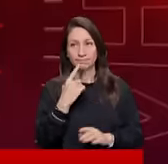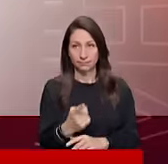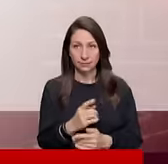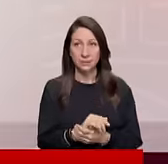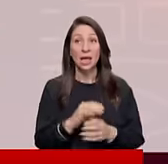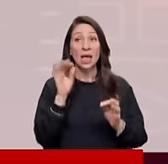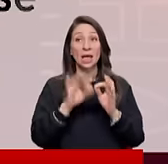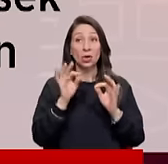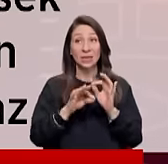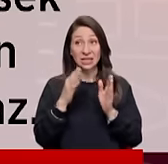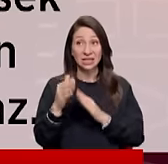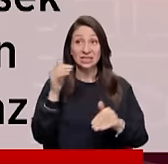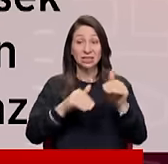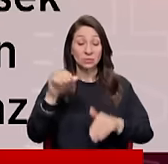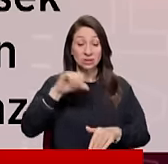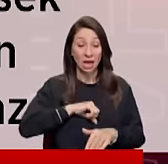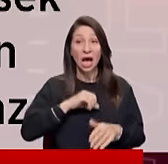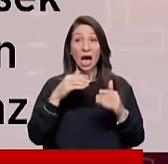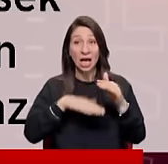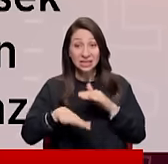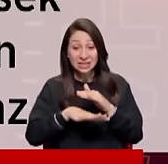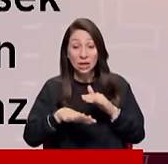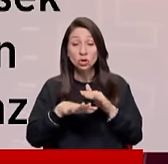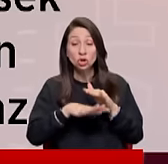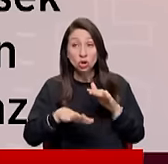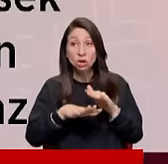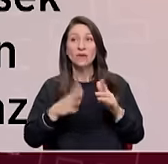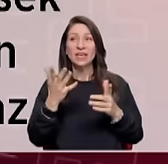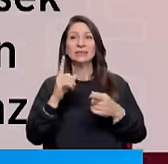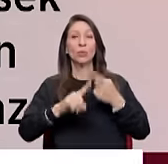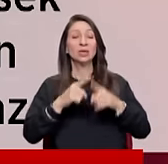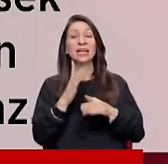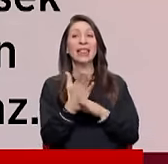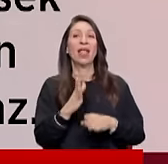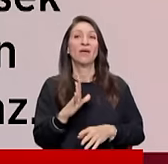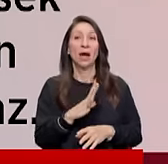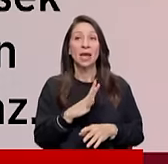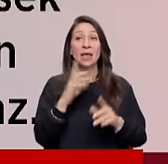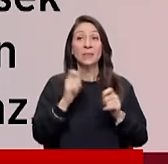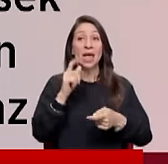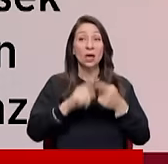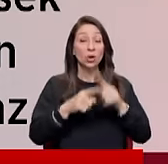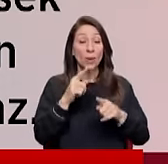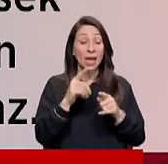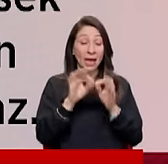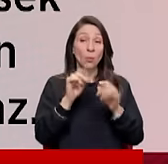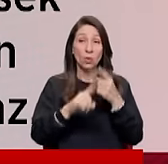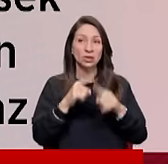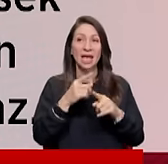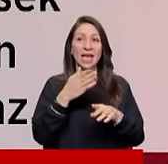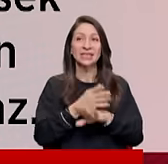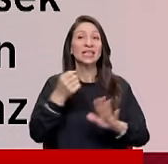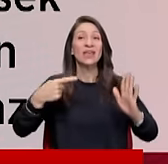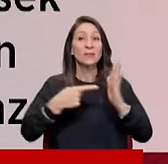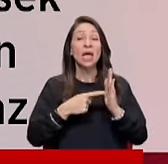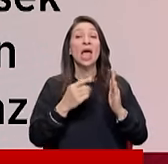gösterdi. Ekonominin yanında seçim yenilgisinin altında sosyolojik ve siyasal nedenler de var. Uyguladığımız ekonomi politikasında